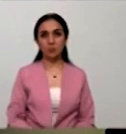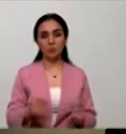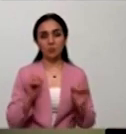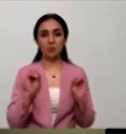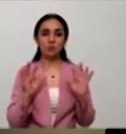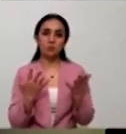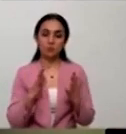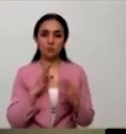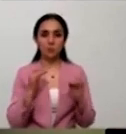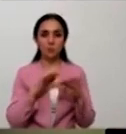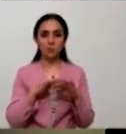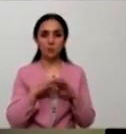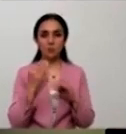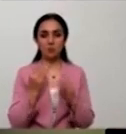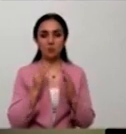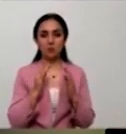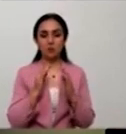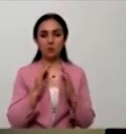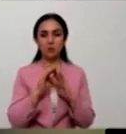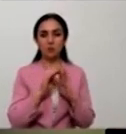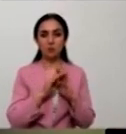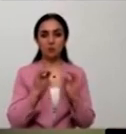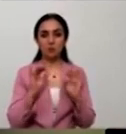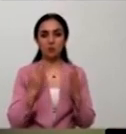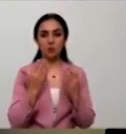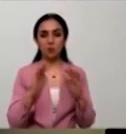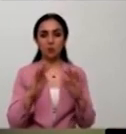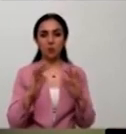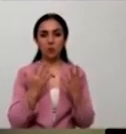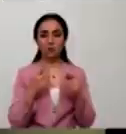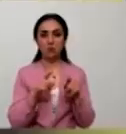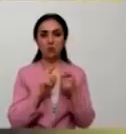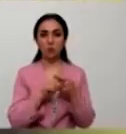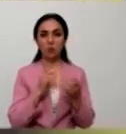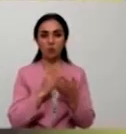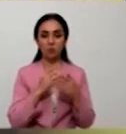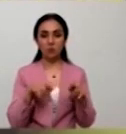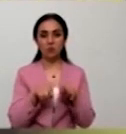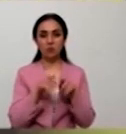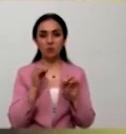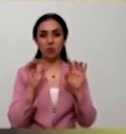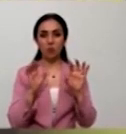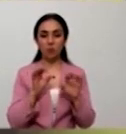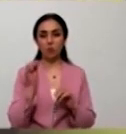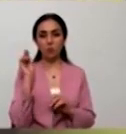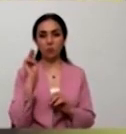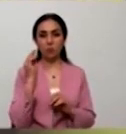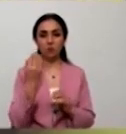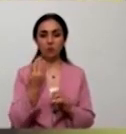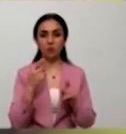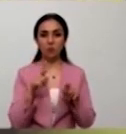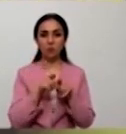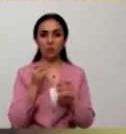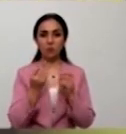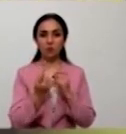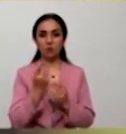ehtimolliklar nazariyasi va matematik statistika tasodifiy hodisalar orasidagi bog'lanishlarni, qonuniyatlarni o'rganishi va